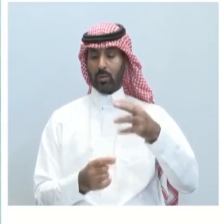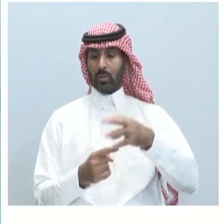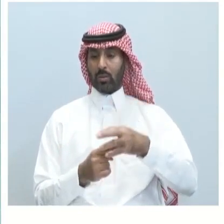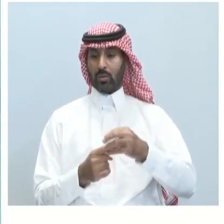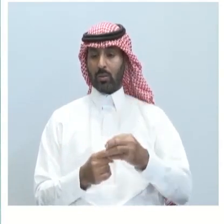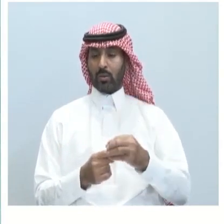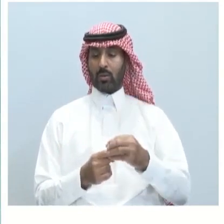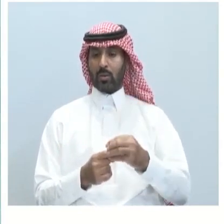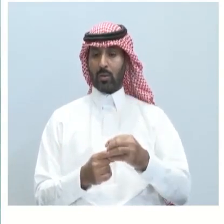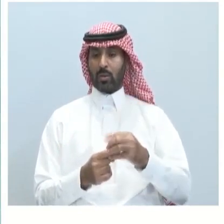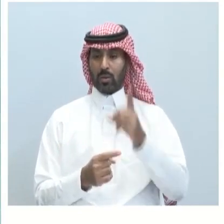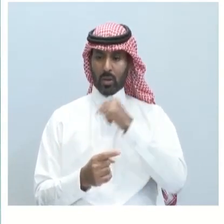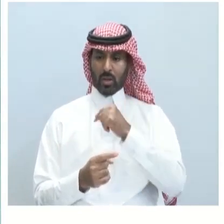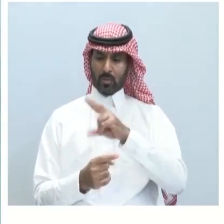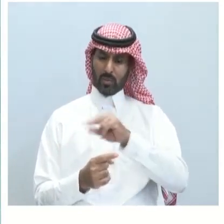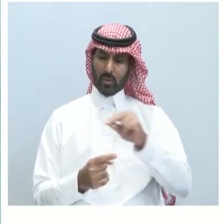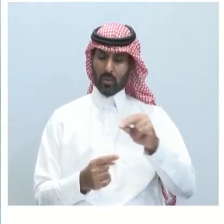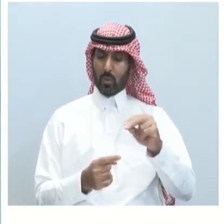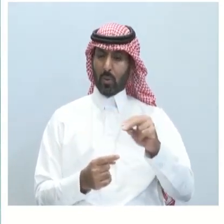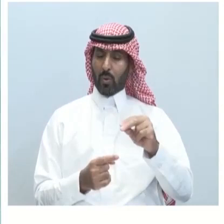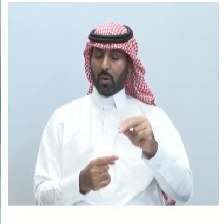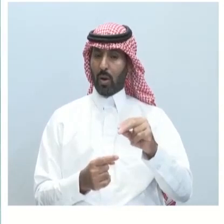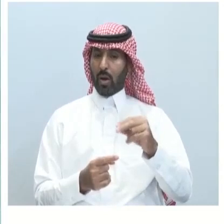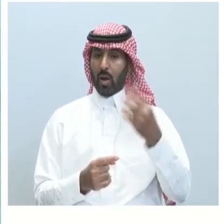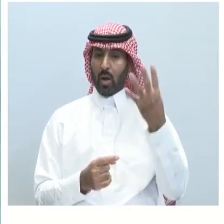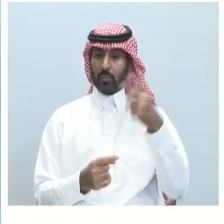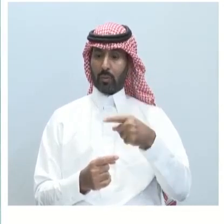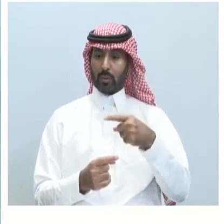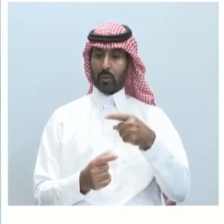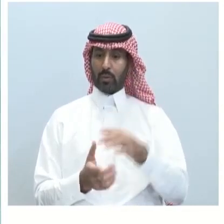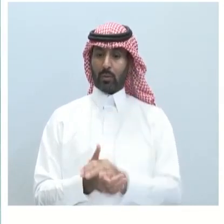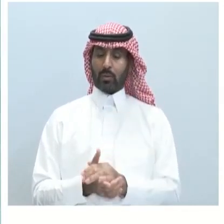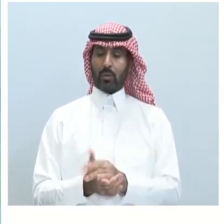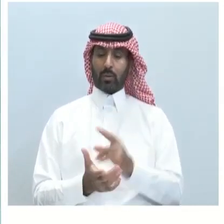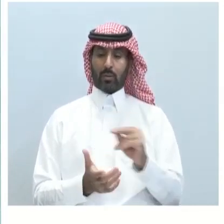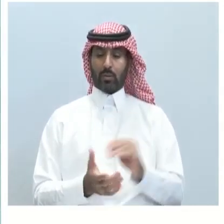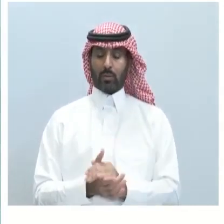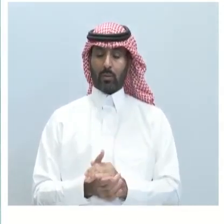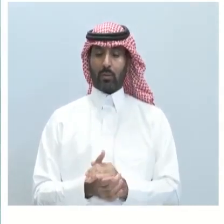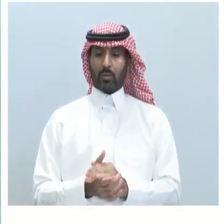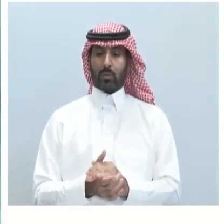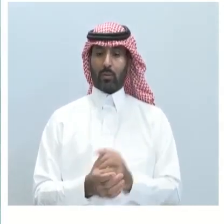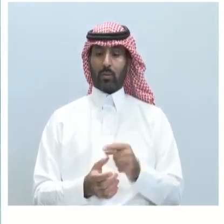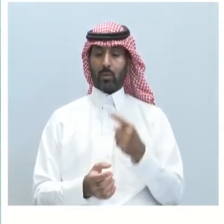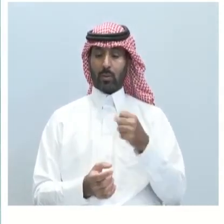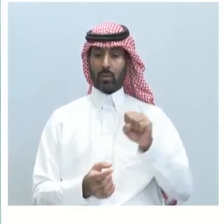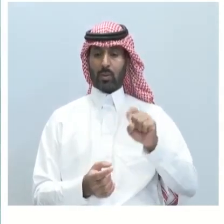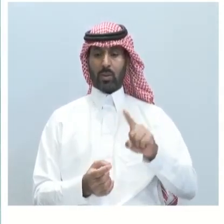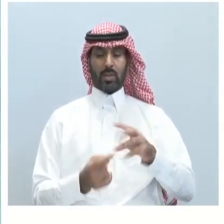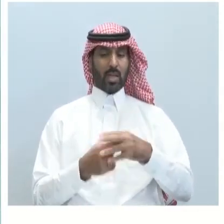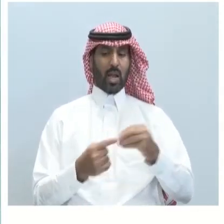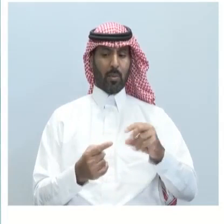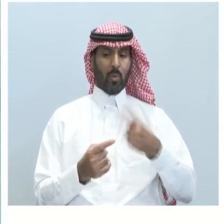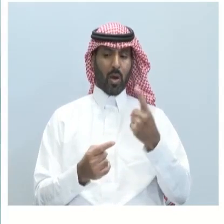الهيدروجين لابد ان يساوي 14 واضح في المثال السابق المثال السابق اس سالب واحد والسالب